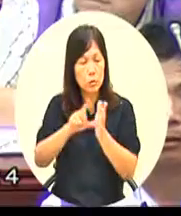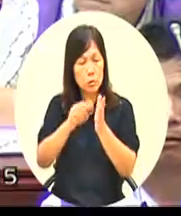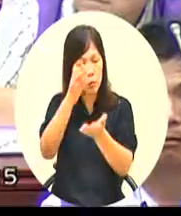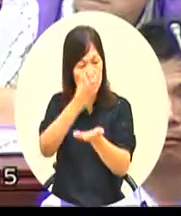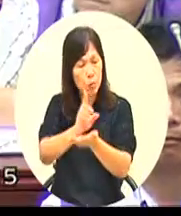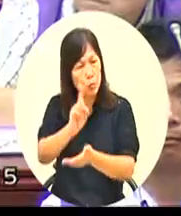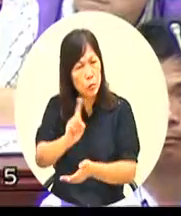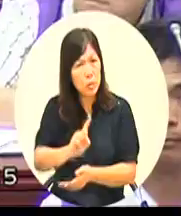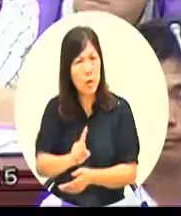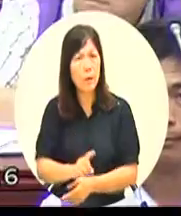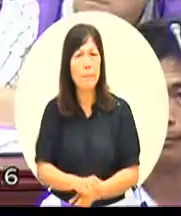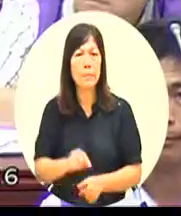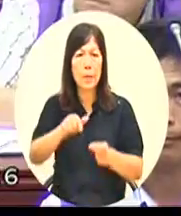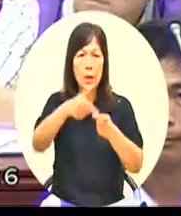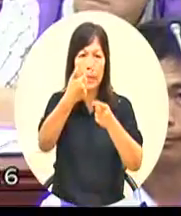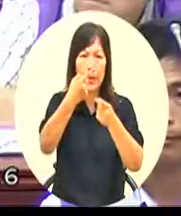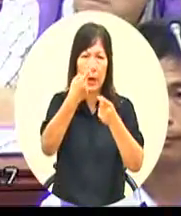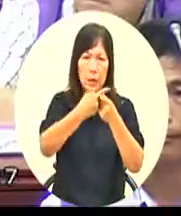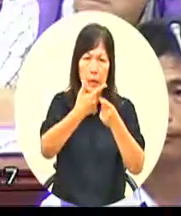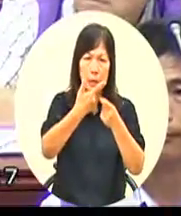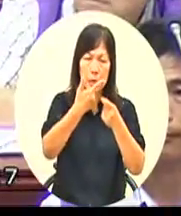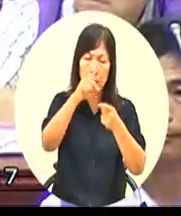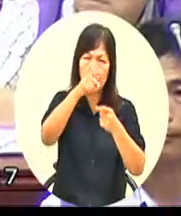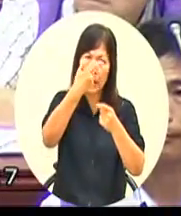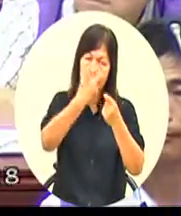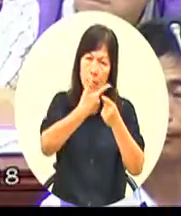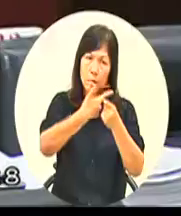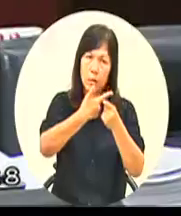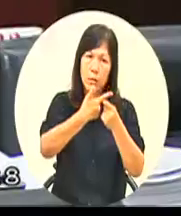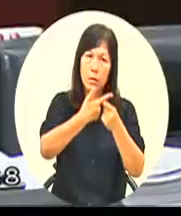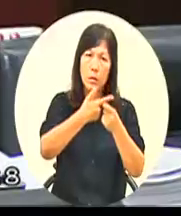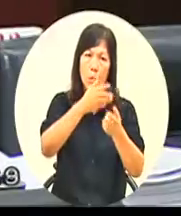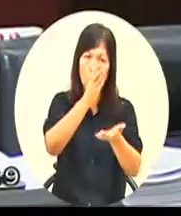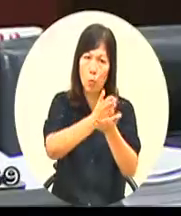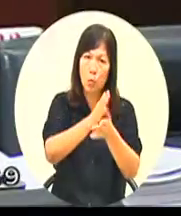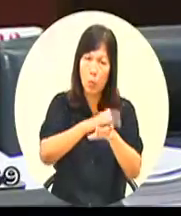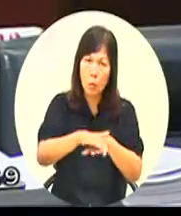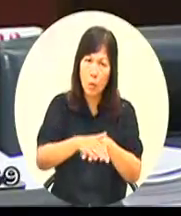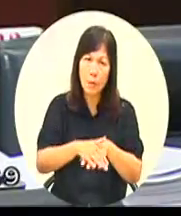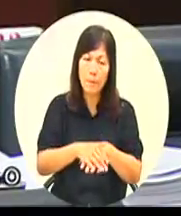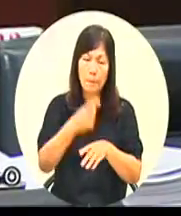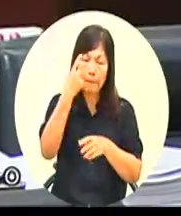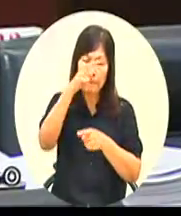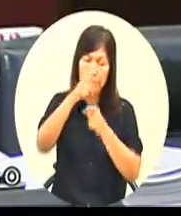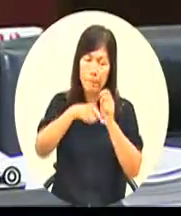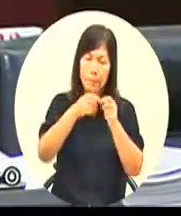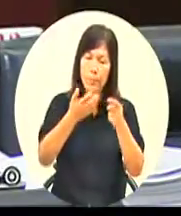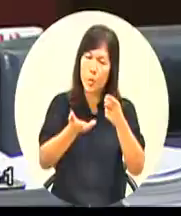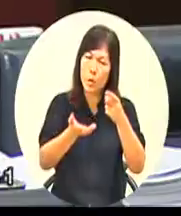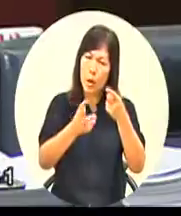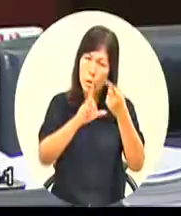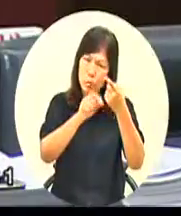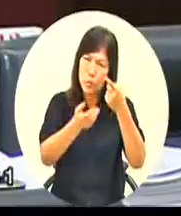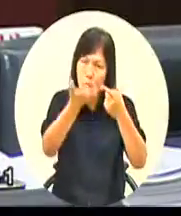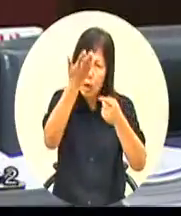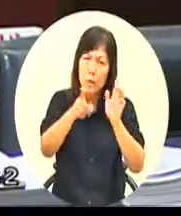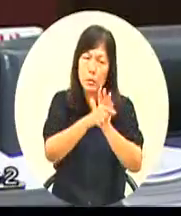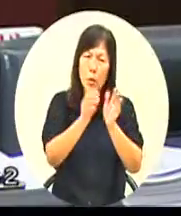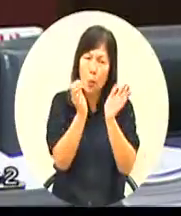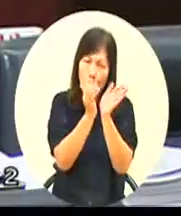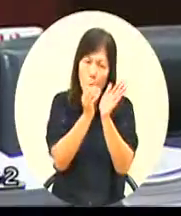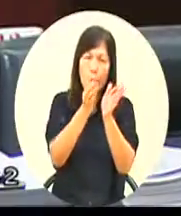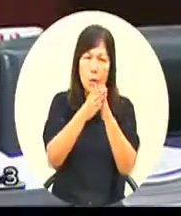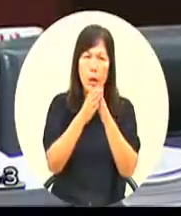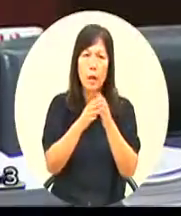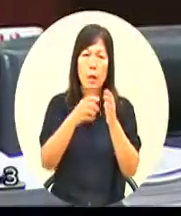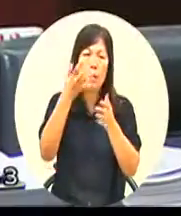到106年的时候，106年， 106年就明年 年初，对，好像是 年初嘛，那也就快到了嘛，才